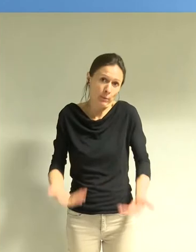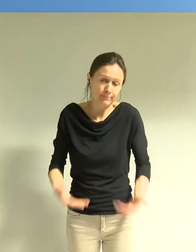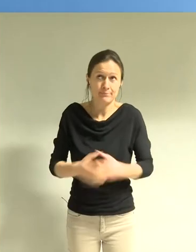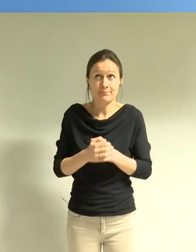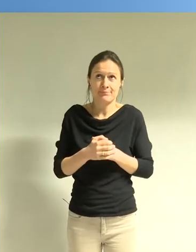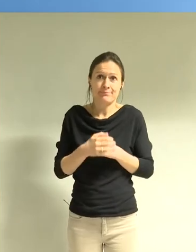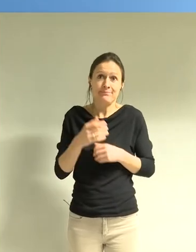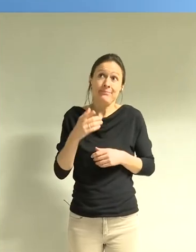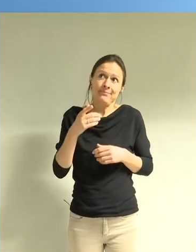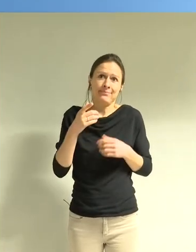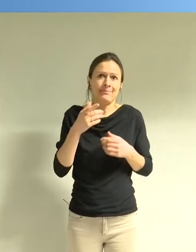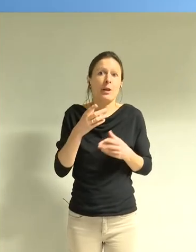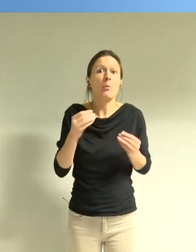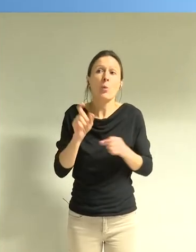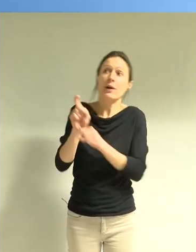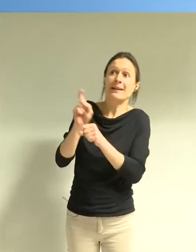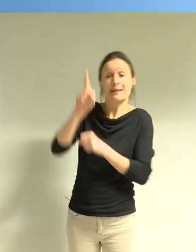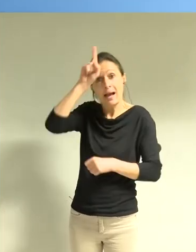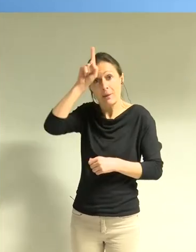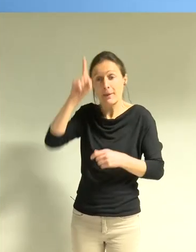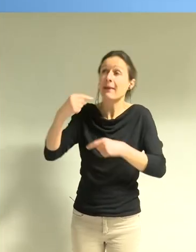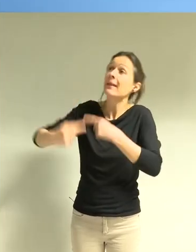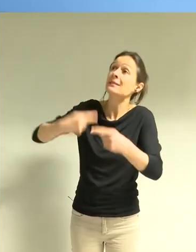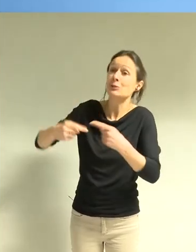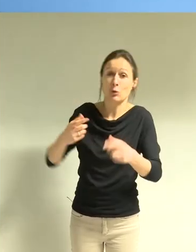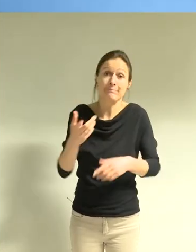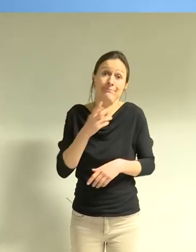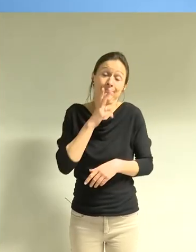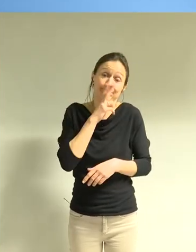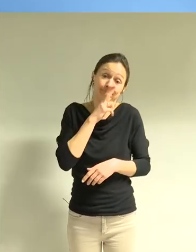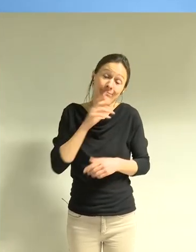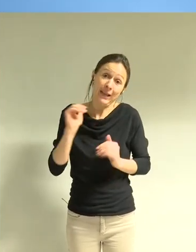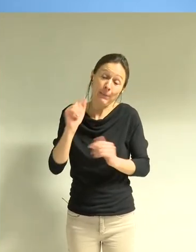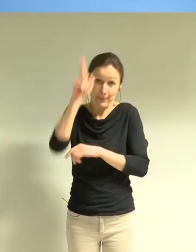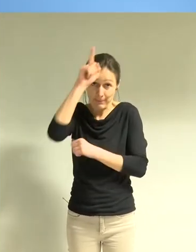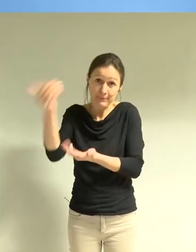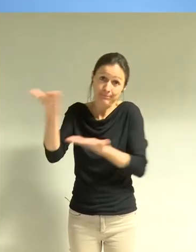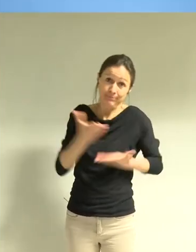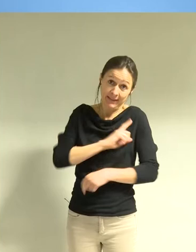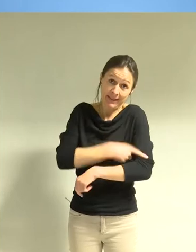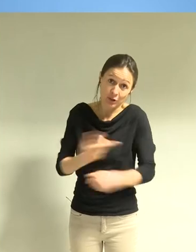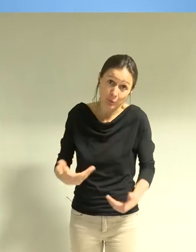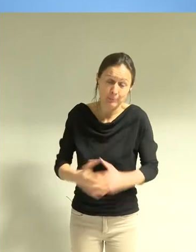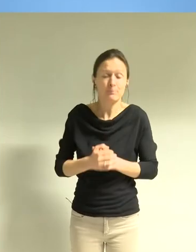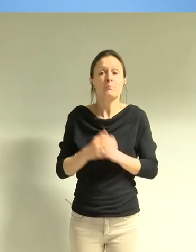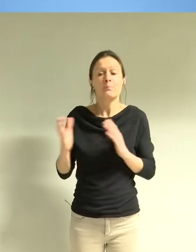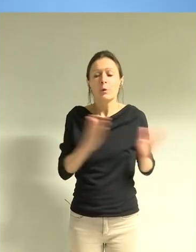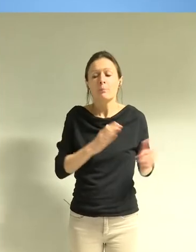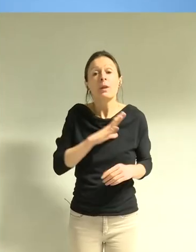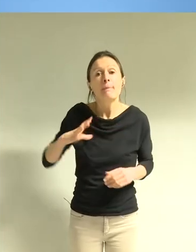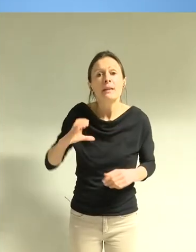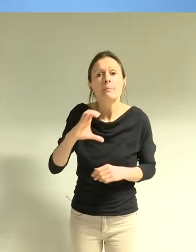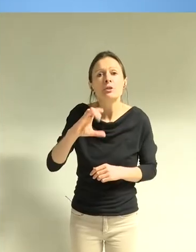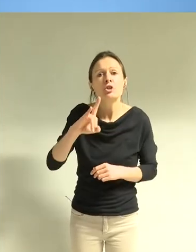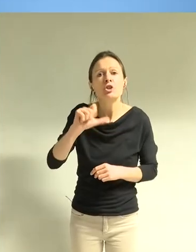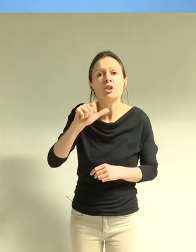allemand y at il d'autres prises de parole oui même chanas excusez moi monsieur le maire